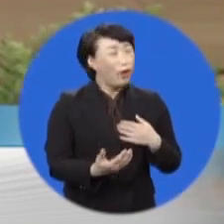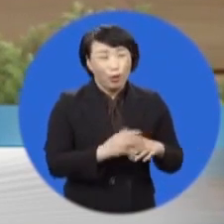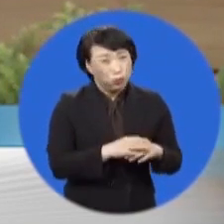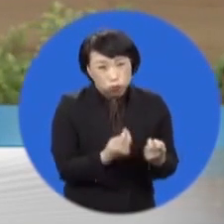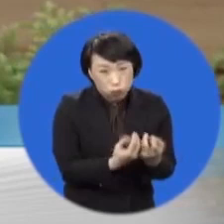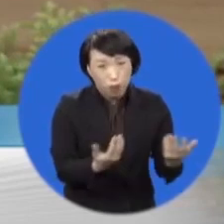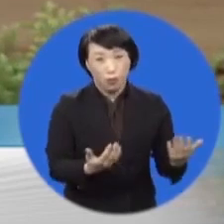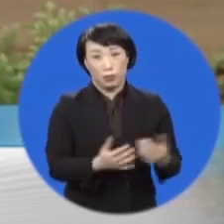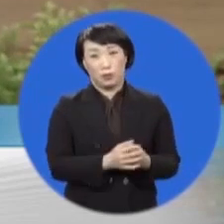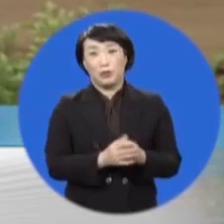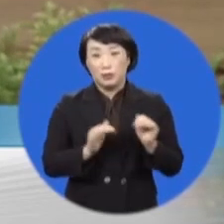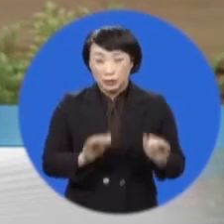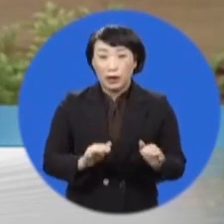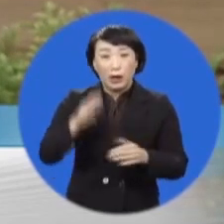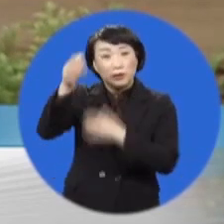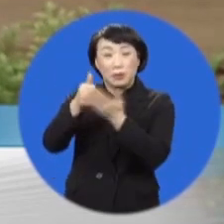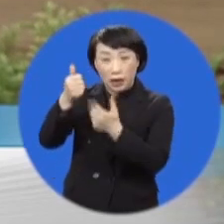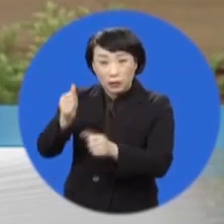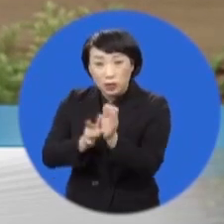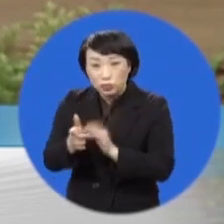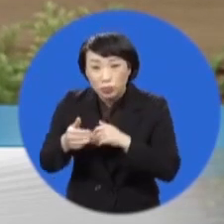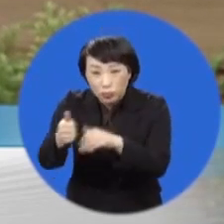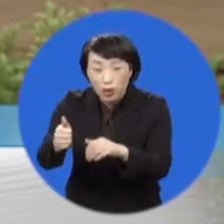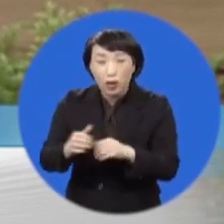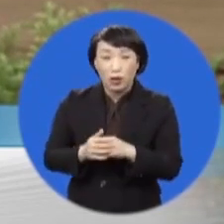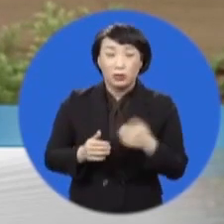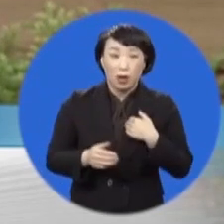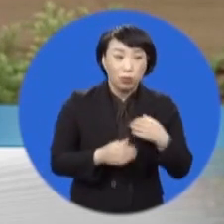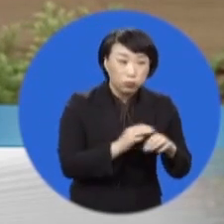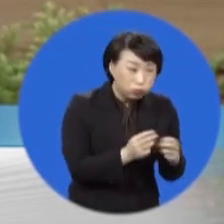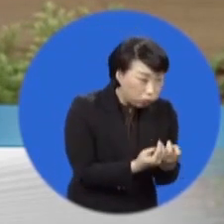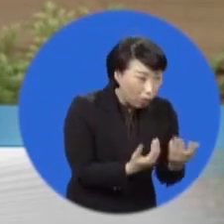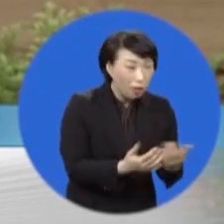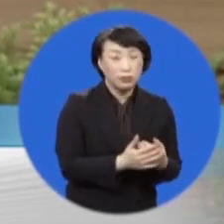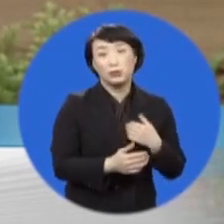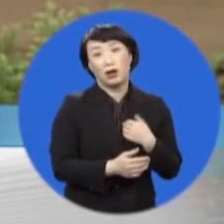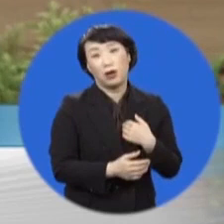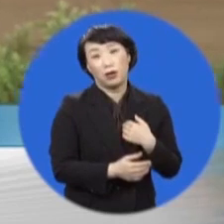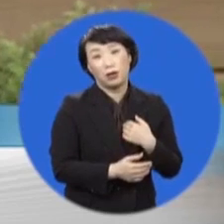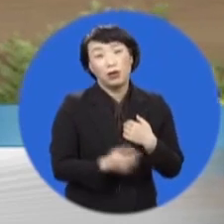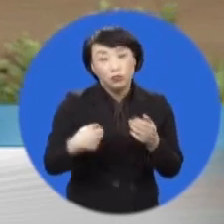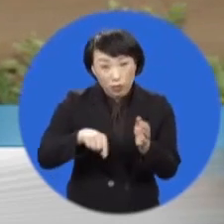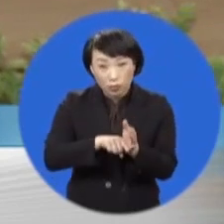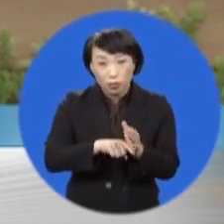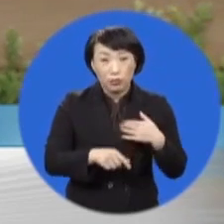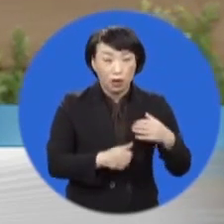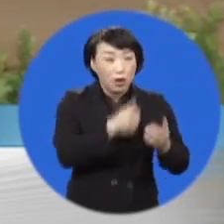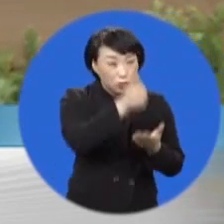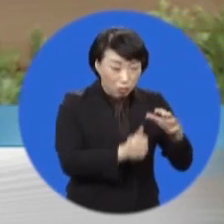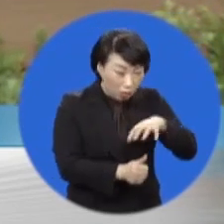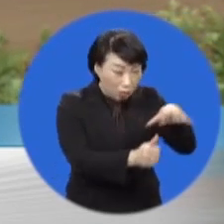기록도 그 아들은 보내서 해결할 길이 없이 꼼짝 깍 쌍 모터 무 회에 결박